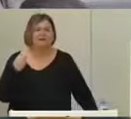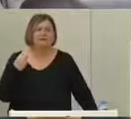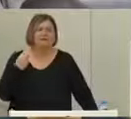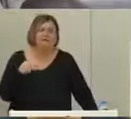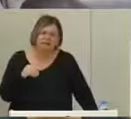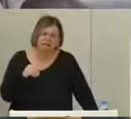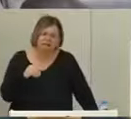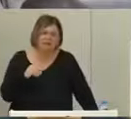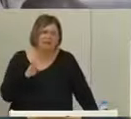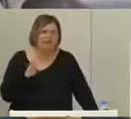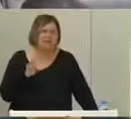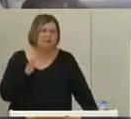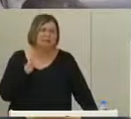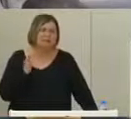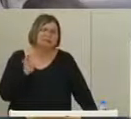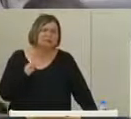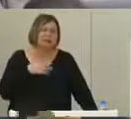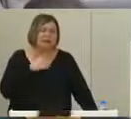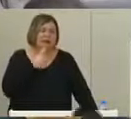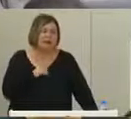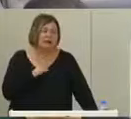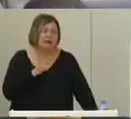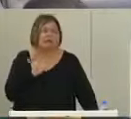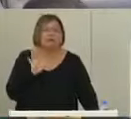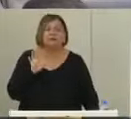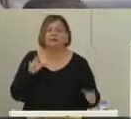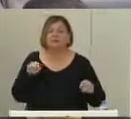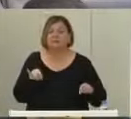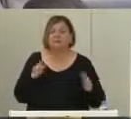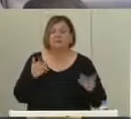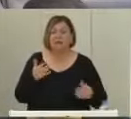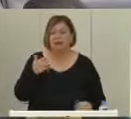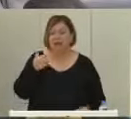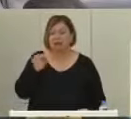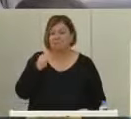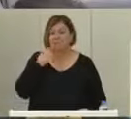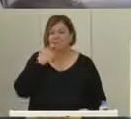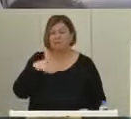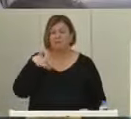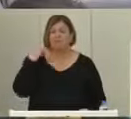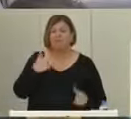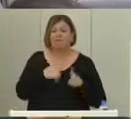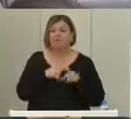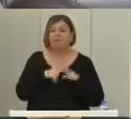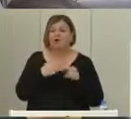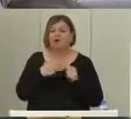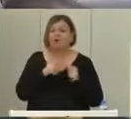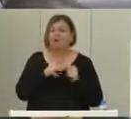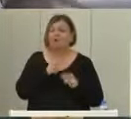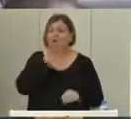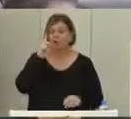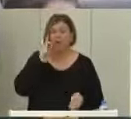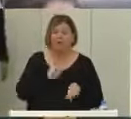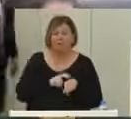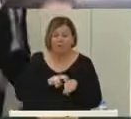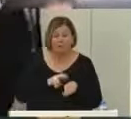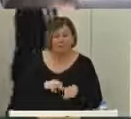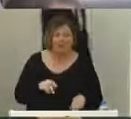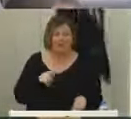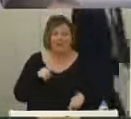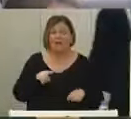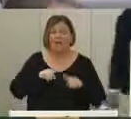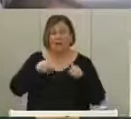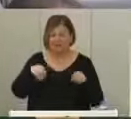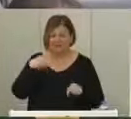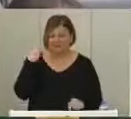yani değişir. Şimdi nasıl ki 60 sene sonra Faruk Tunca'yı herkes hatırlıyorsa bu